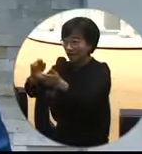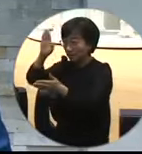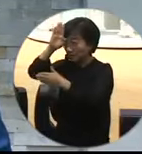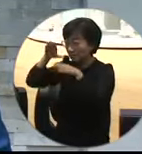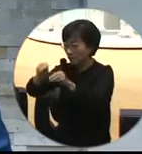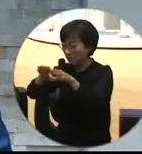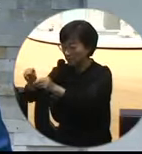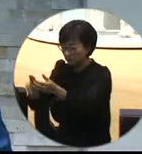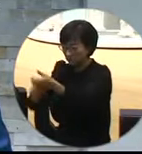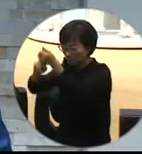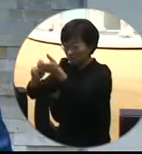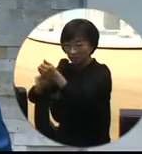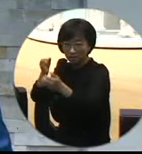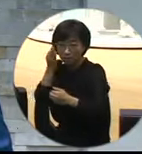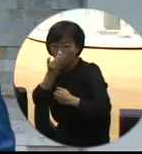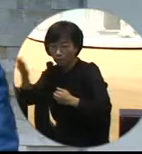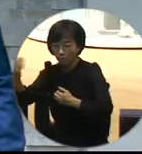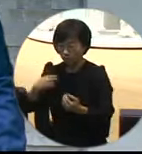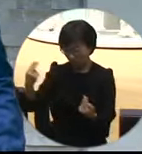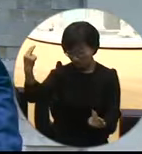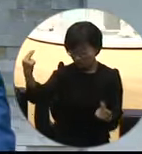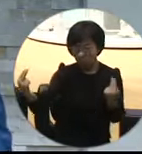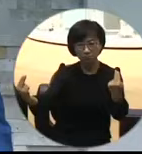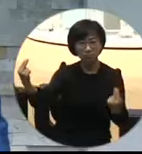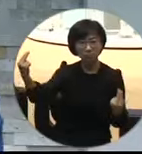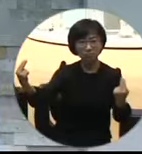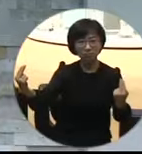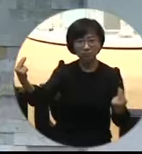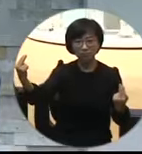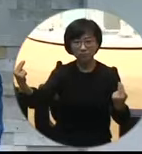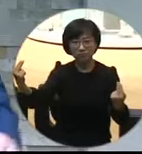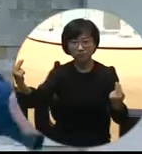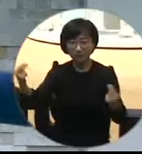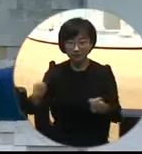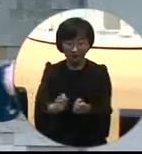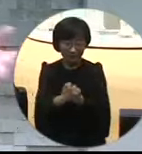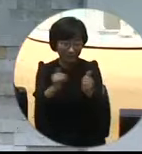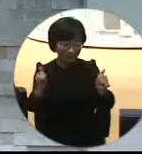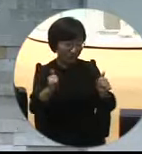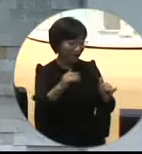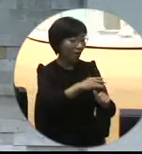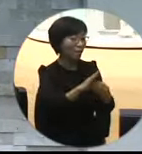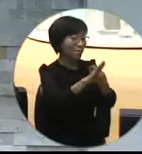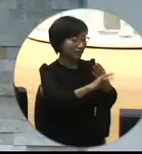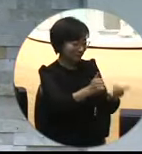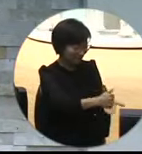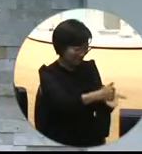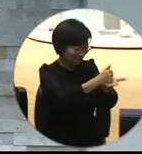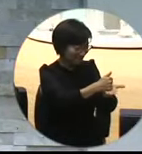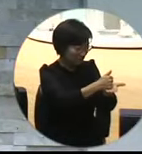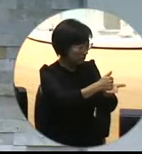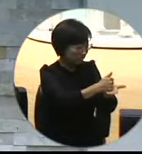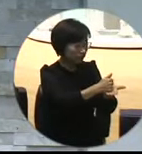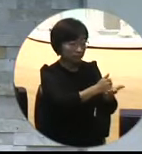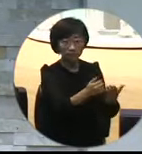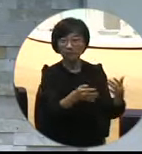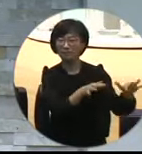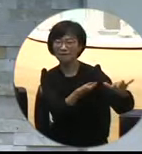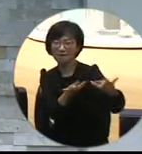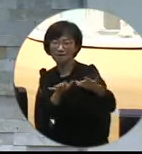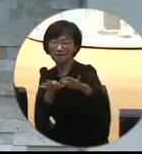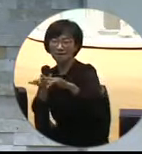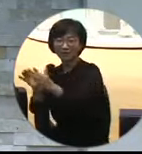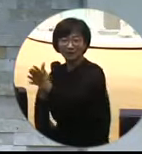다 치유해버려. 그러니까 사람들이 자기들에게 오지 않고 전부 예수님께 다 몰려가.